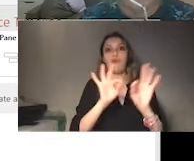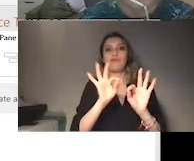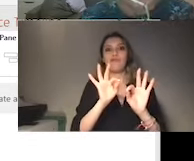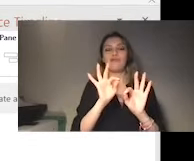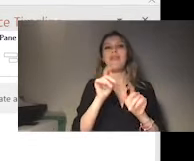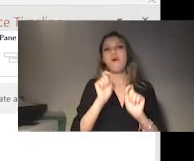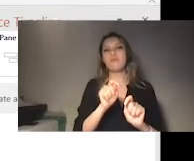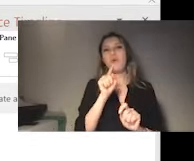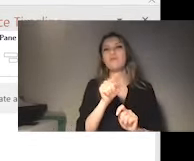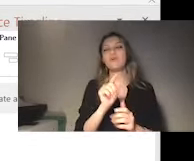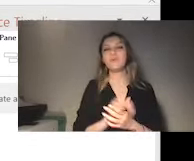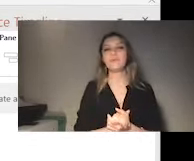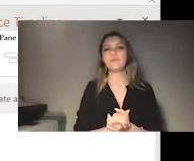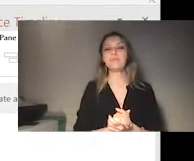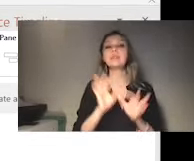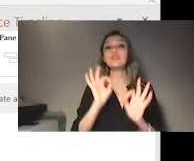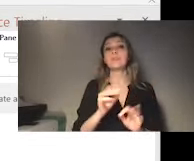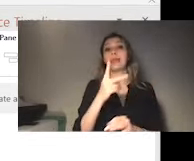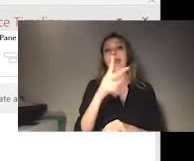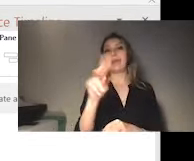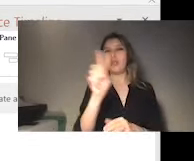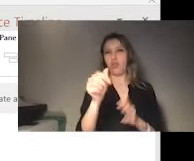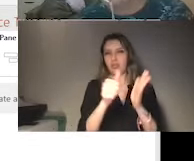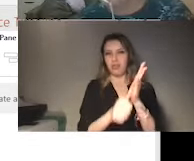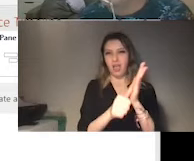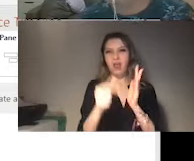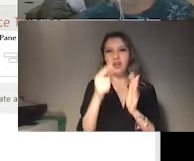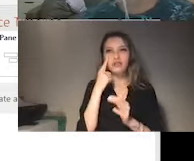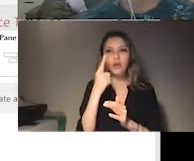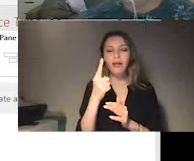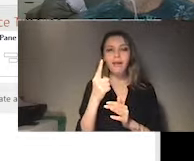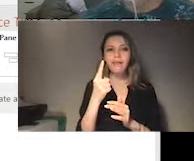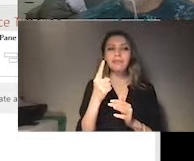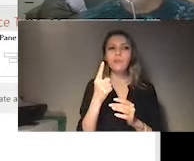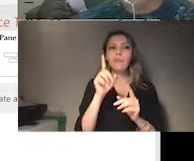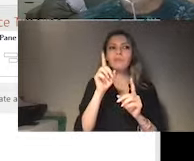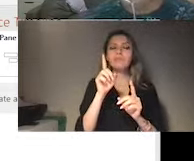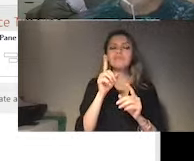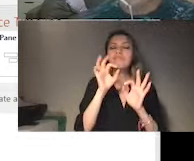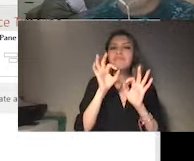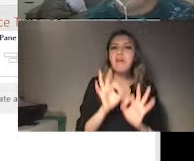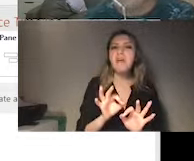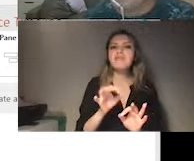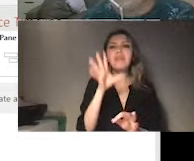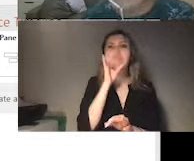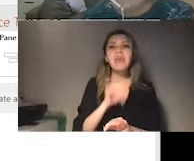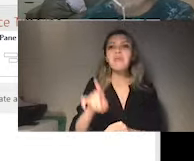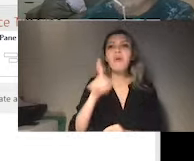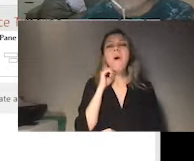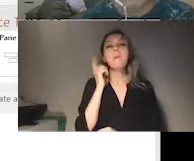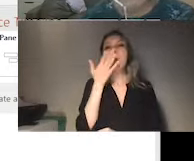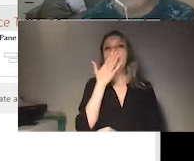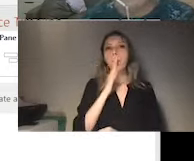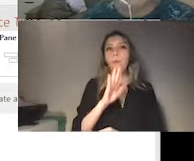mümkün. Şimdi 2010 yılında sessiz sedasız başlayan bir süreç çok fazla sivil toplum örgütünün de